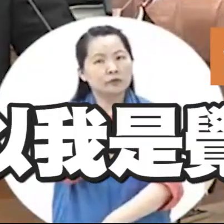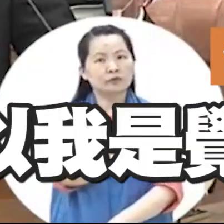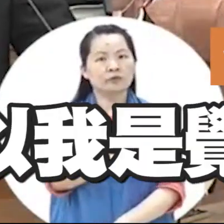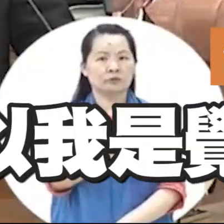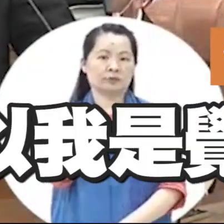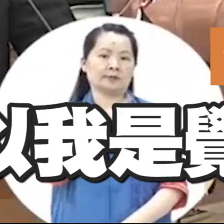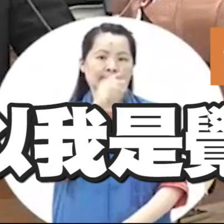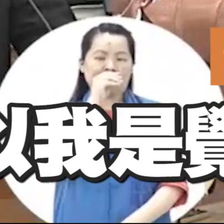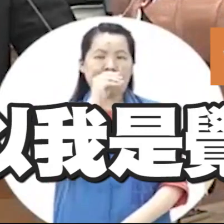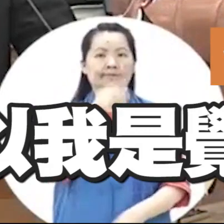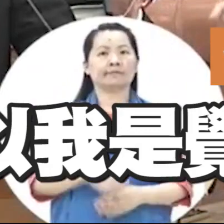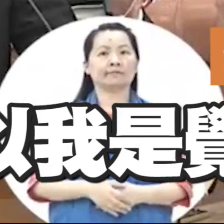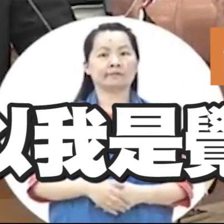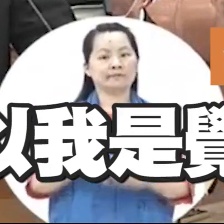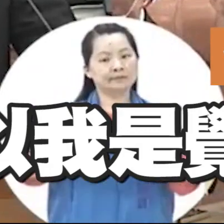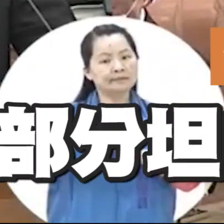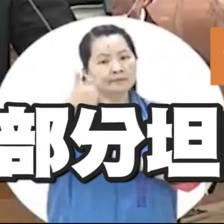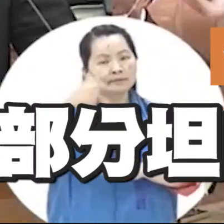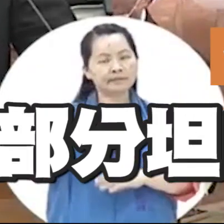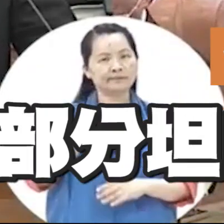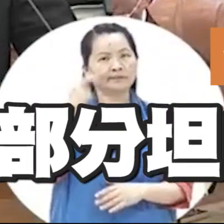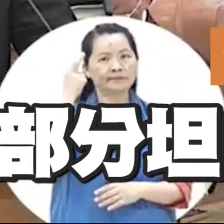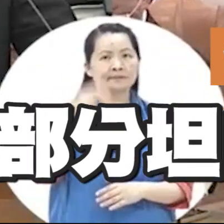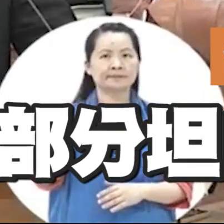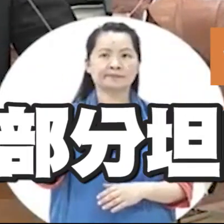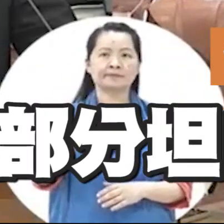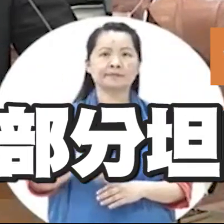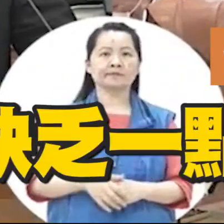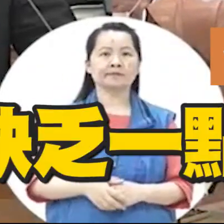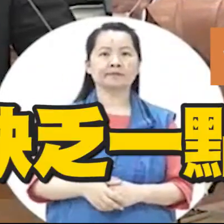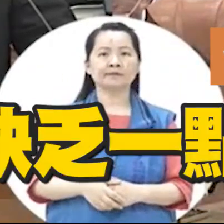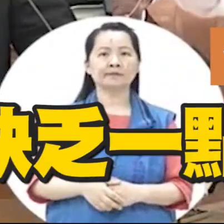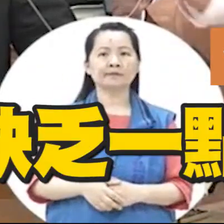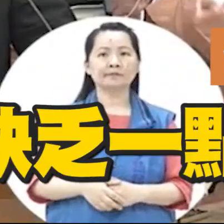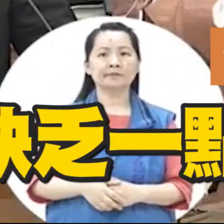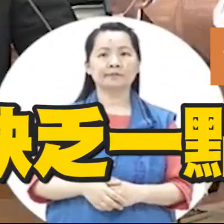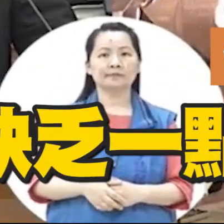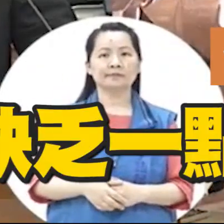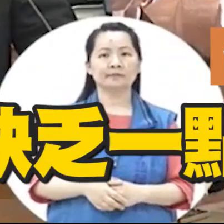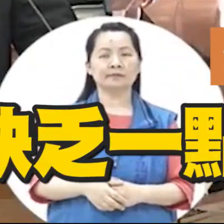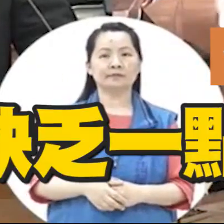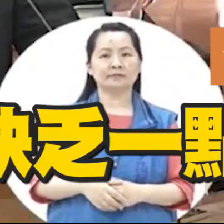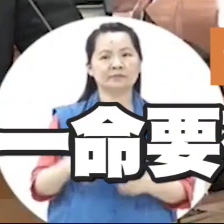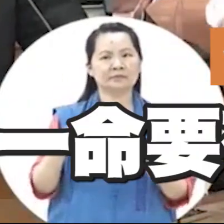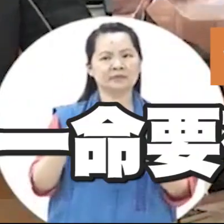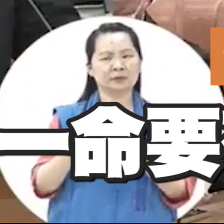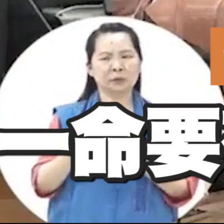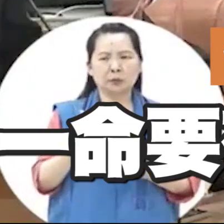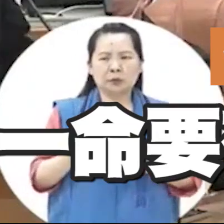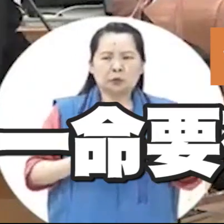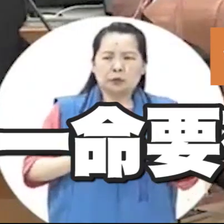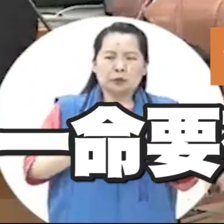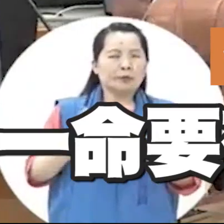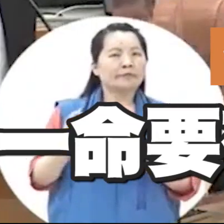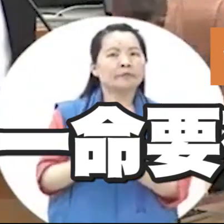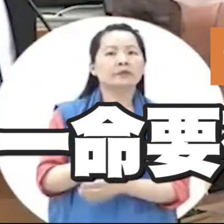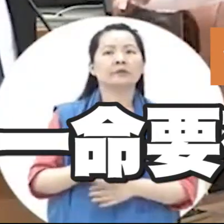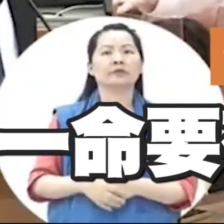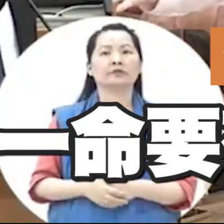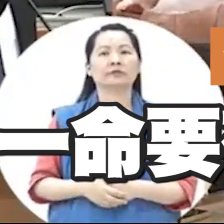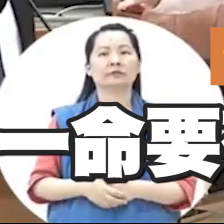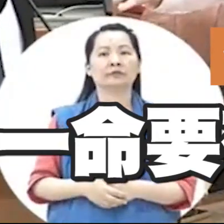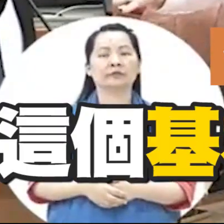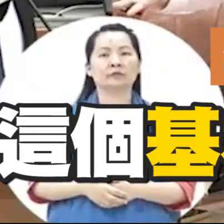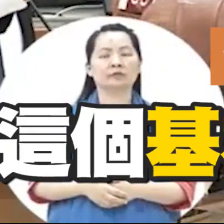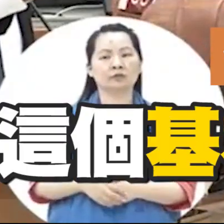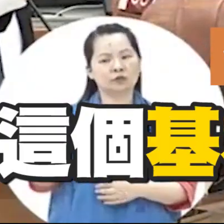以哦，其实我只刚刚好这个部分，坦白讲，是不是缺乏一点温暖呐、 啊？ 你讲说同道一命要有同理